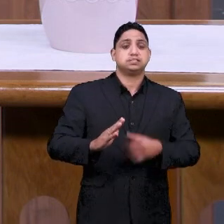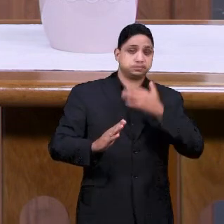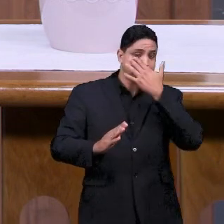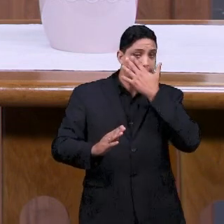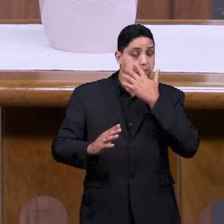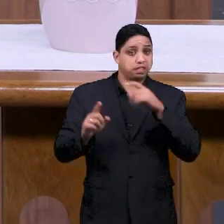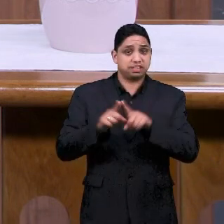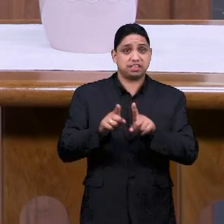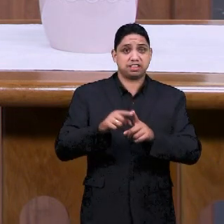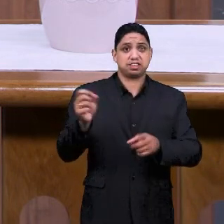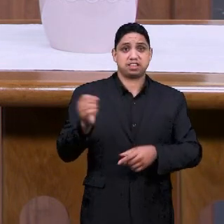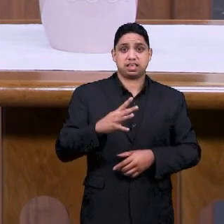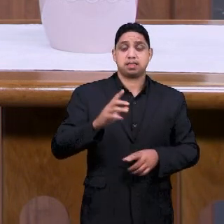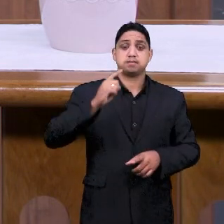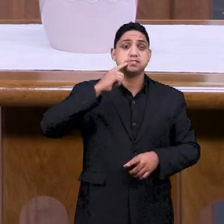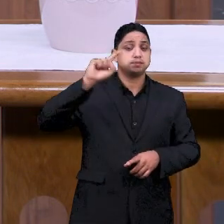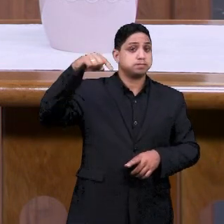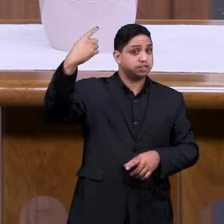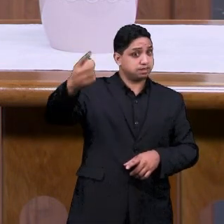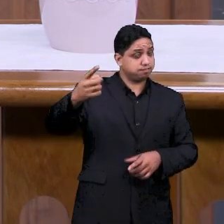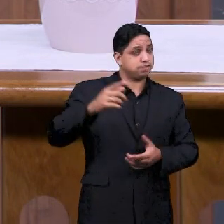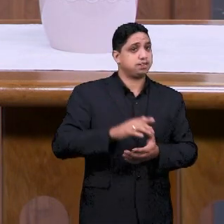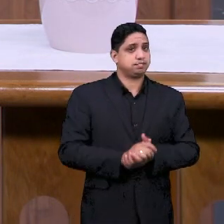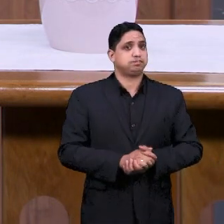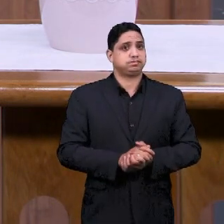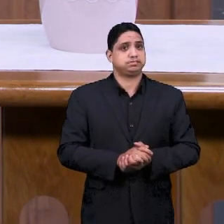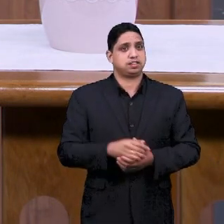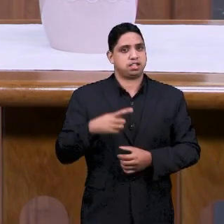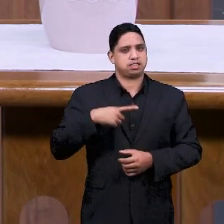une nouveauté. Nous avons pour la semaine prochaine dans cette programmation.